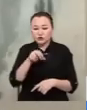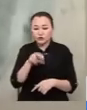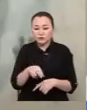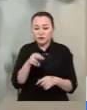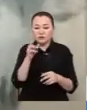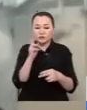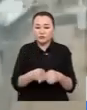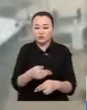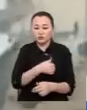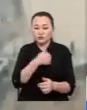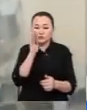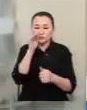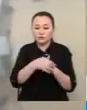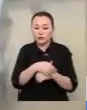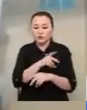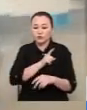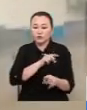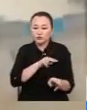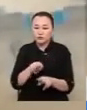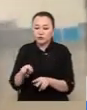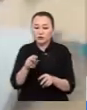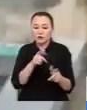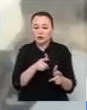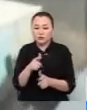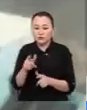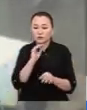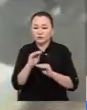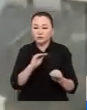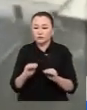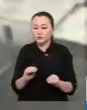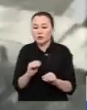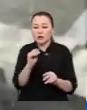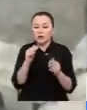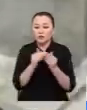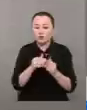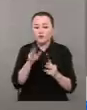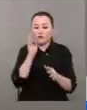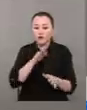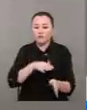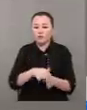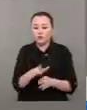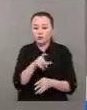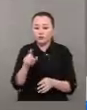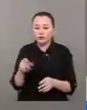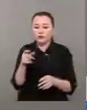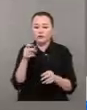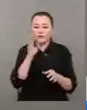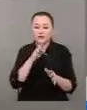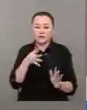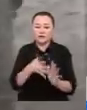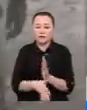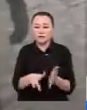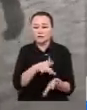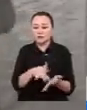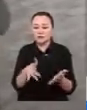селдің алдын алу үшін күндіз-түні кезекшілікке тұрып қамданып жатыр. Ал баспаналарын су басқан тұрғындарға келген залалды бағалау